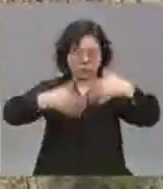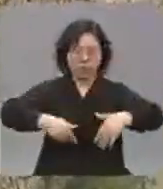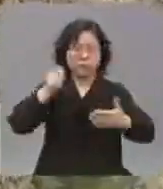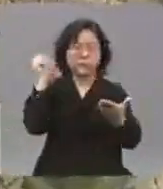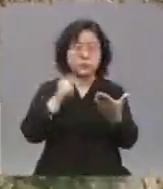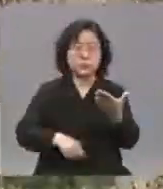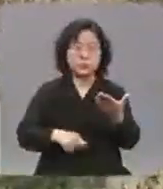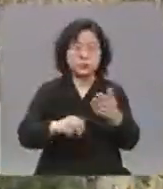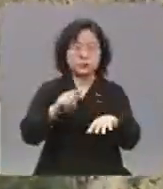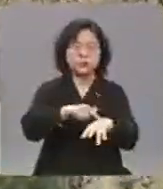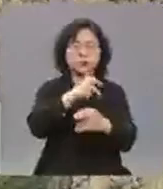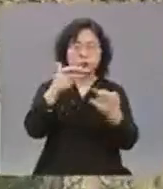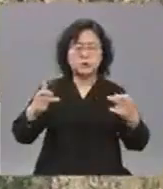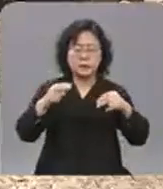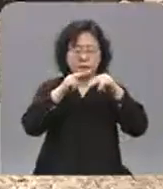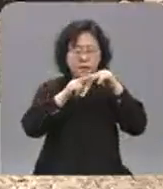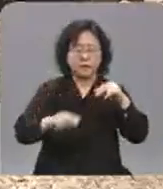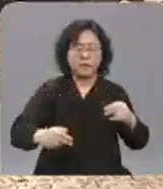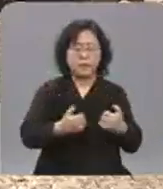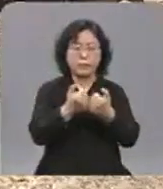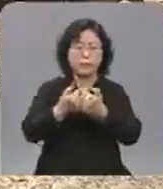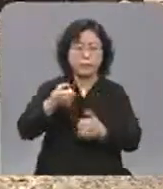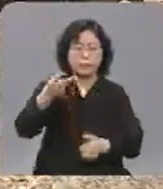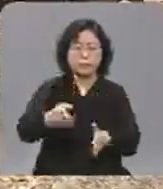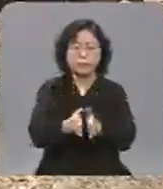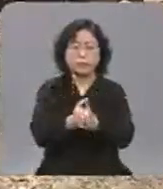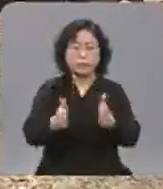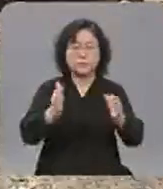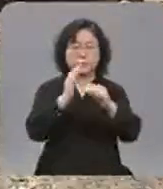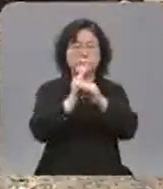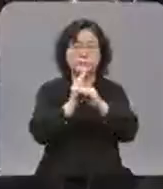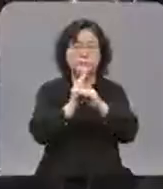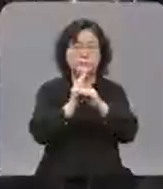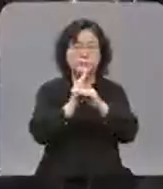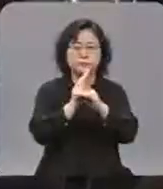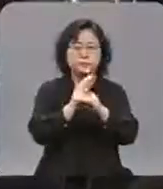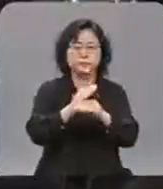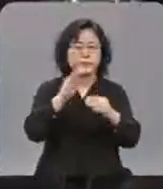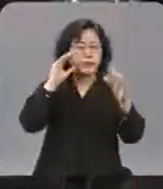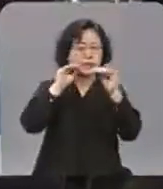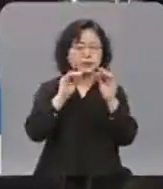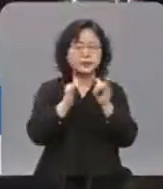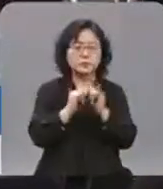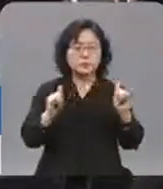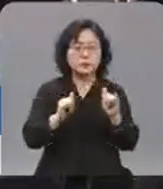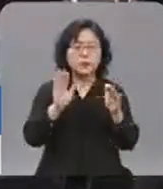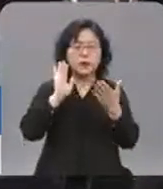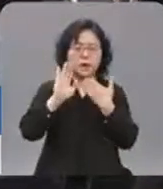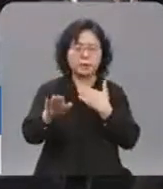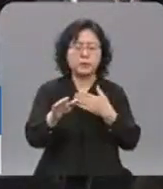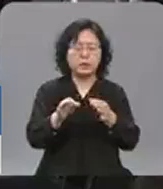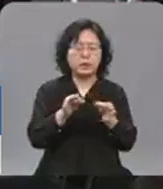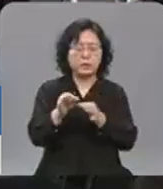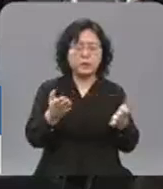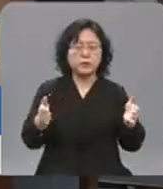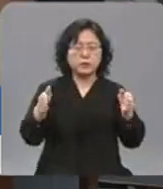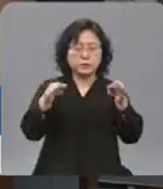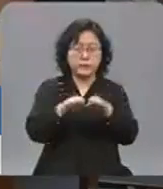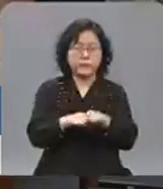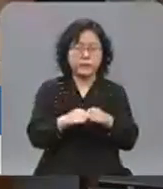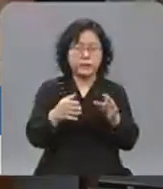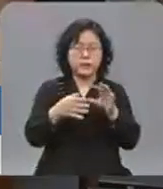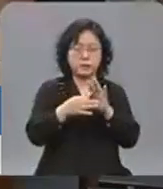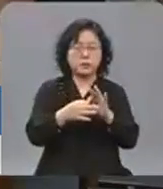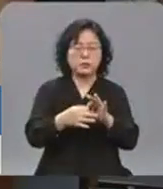통과하면서 무등산 케이블카 논의도 다시 나오고 있습니다. 찬성하는 이들은 앞으로 들어설 복합 쇼핑몰과